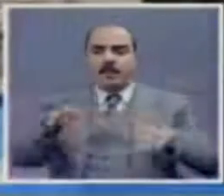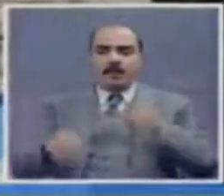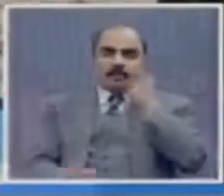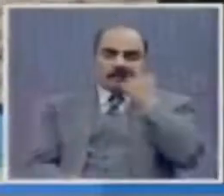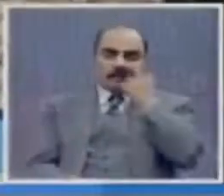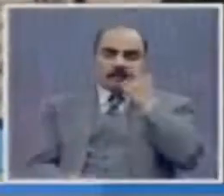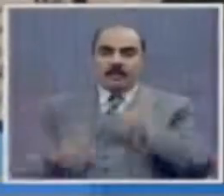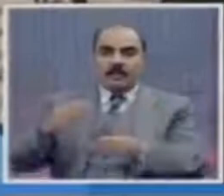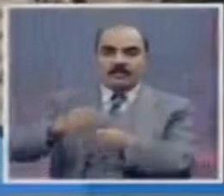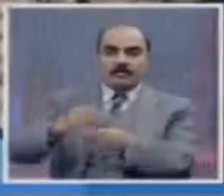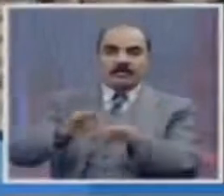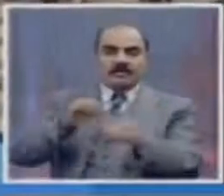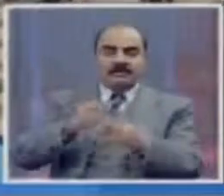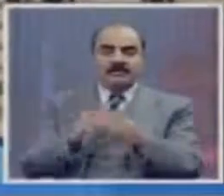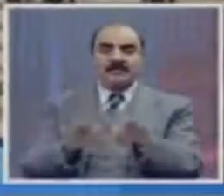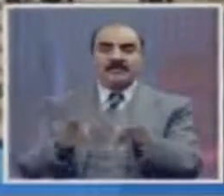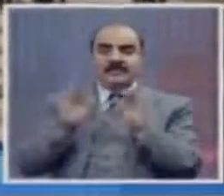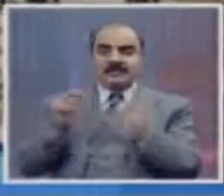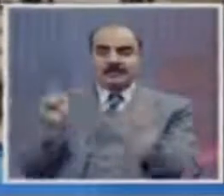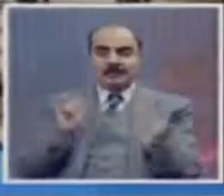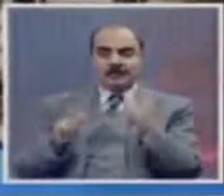حجر الأساس لجامعة بني سويف الأهلية